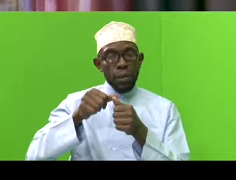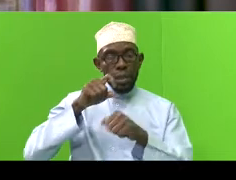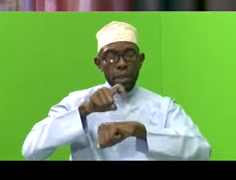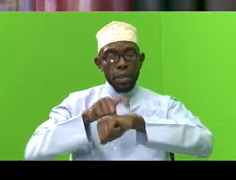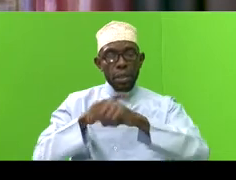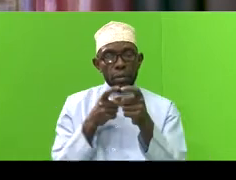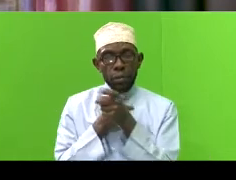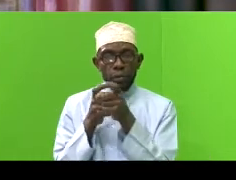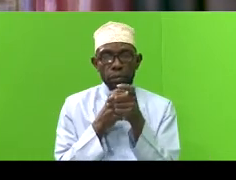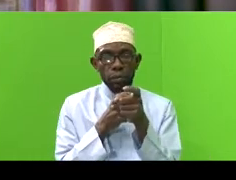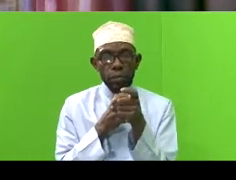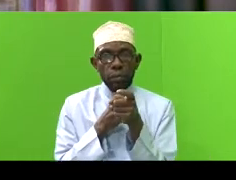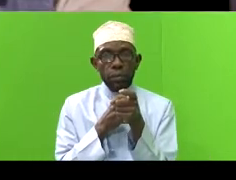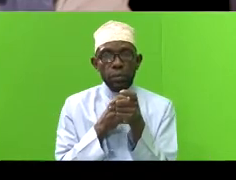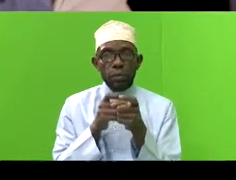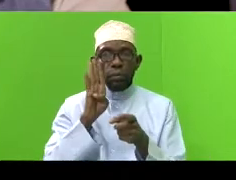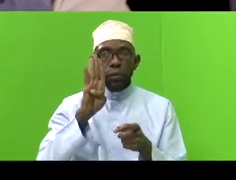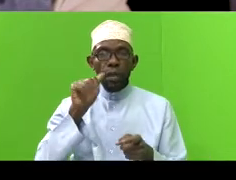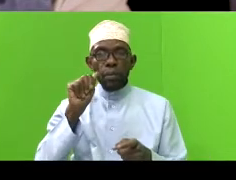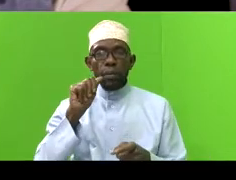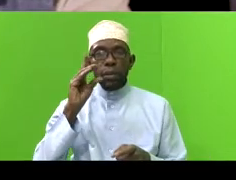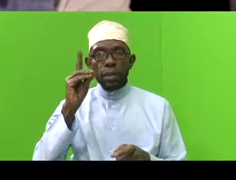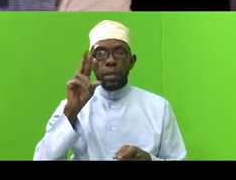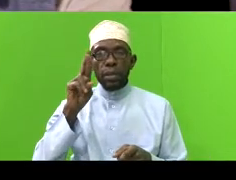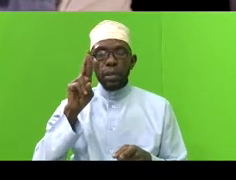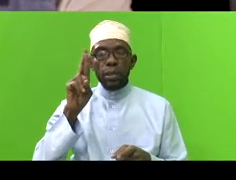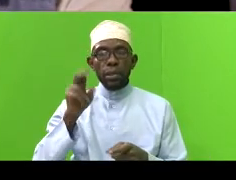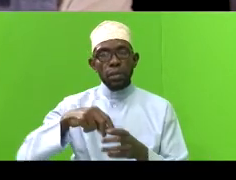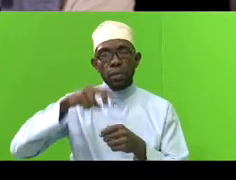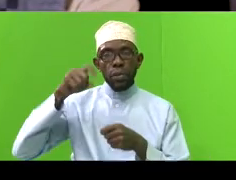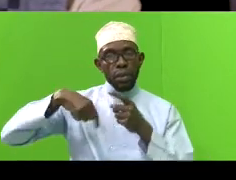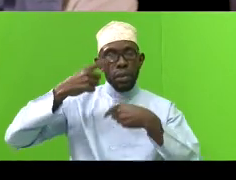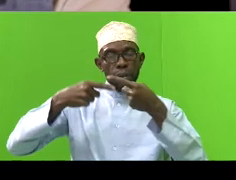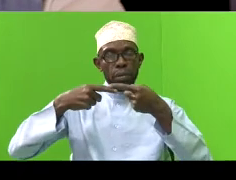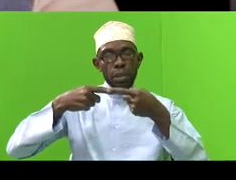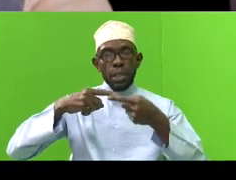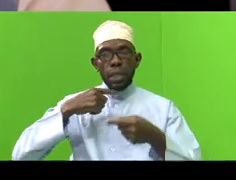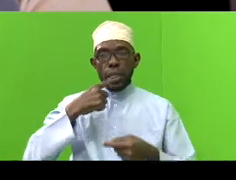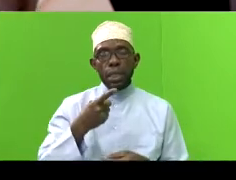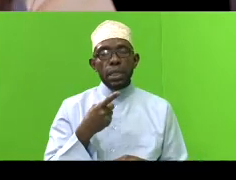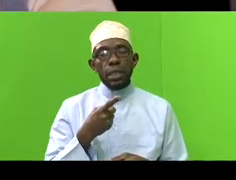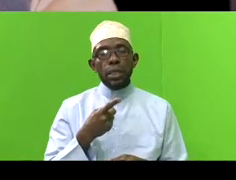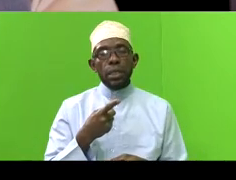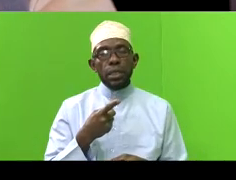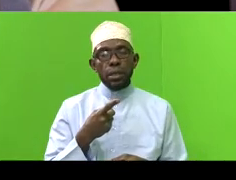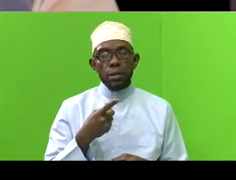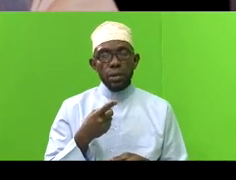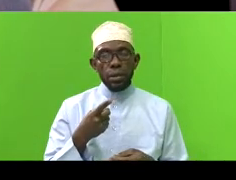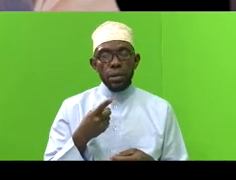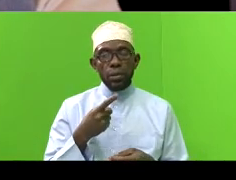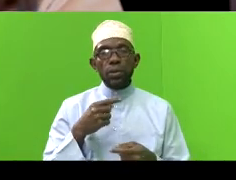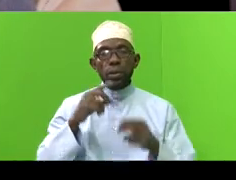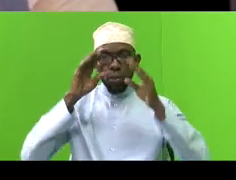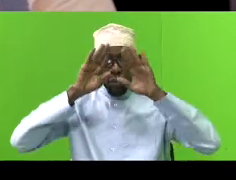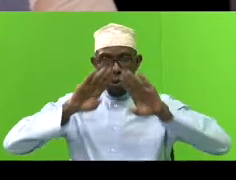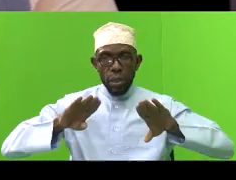vita, kama sikosei ni vita vya Badr, kuna watu walitoka wakaenda wakawaambia walikuwa wataka